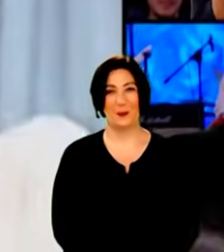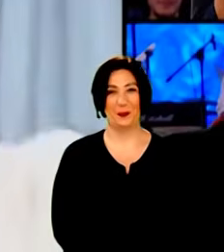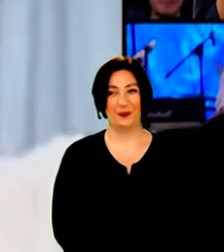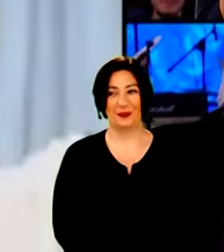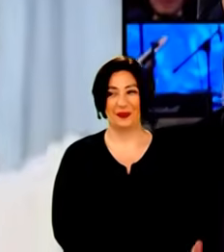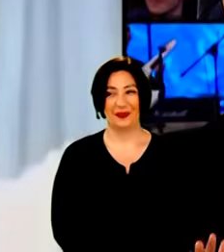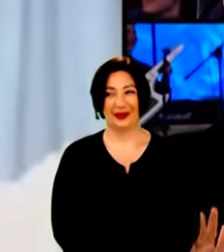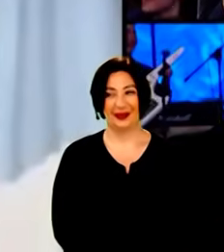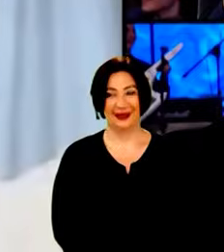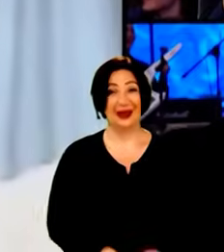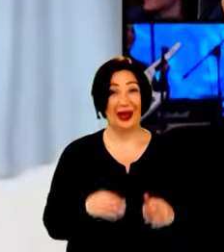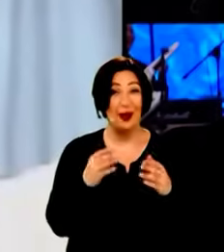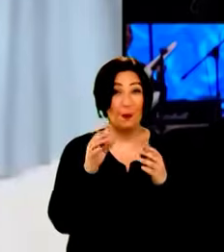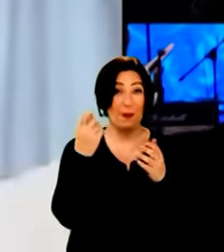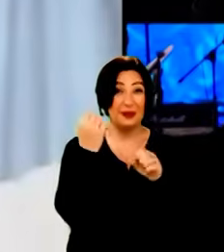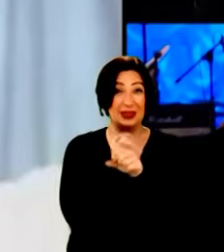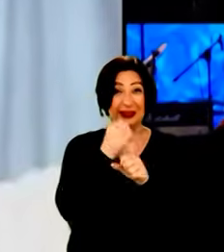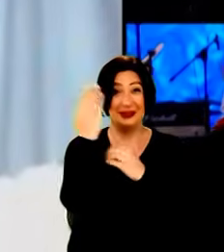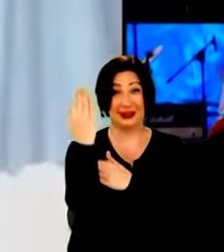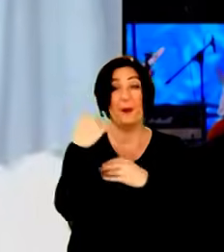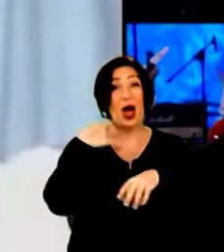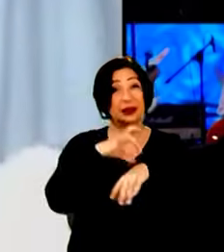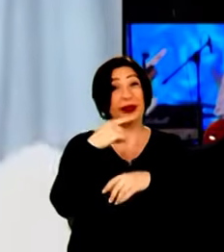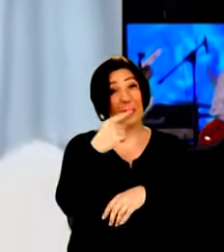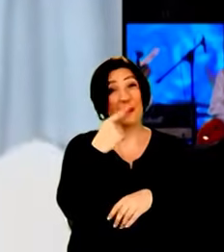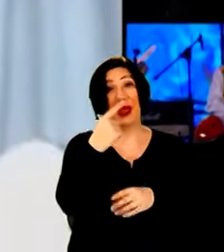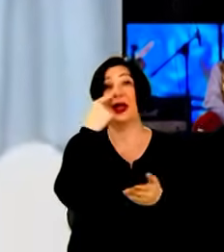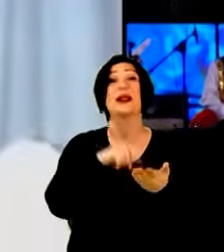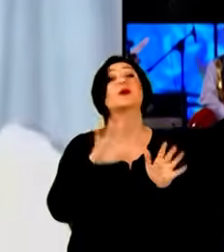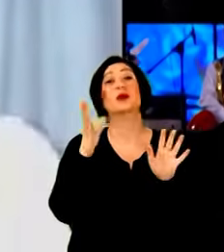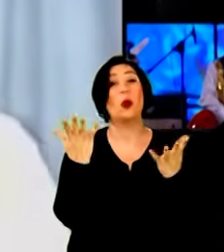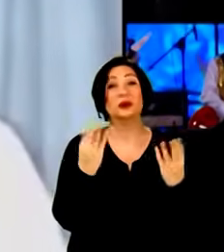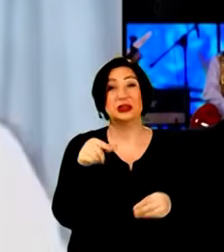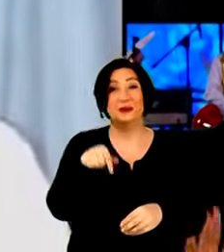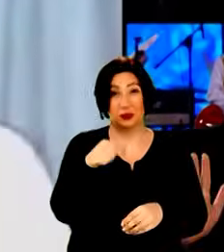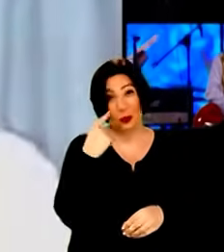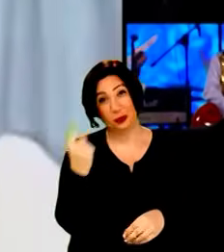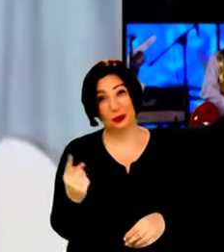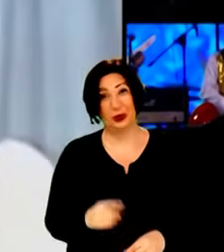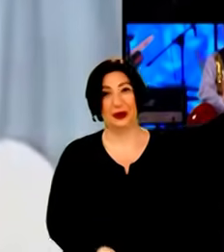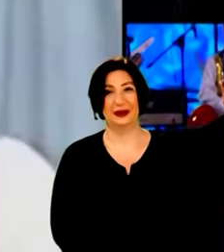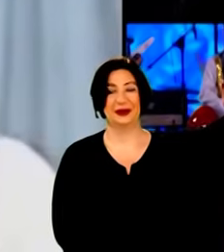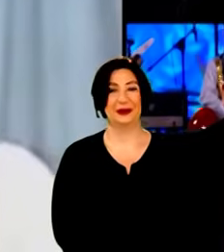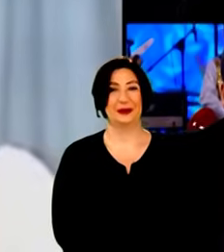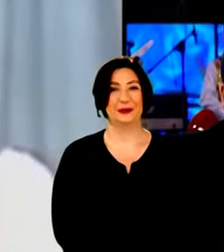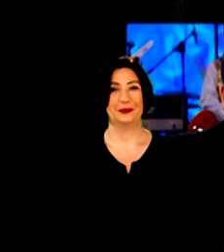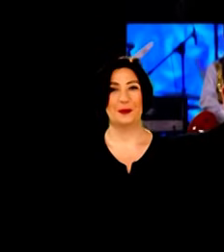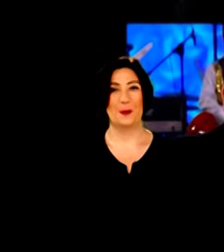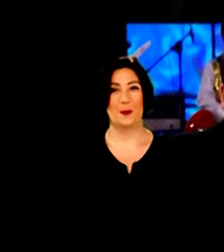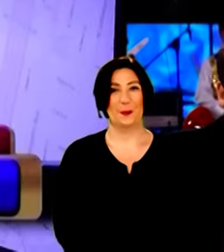Lazım mezar taşında öyle yazıyormuş. Ben hastayım dedim dedim bana inanmadınız. Ne oldu şimdi? Gördünüz mü?